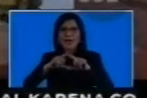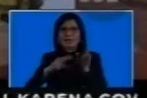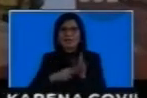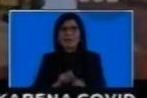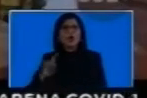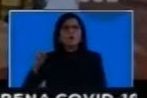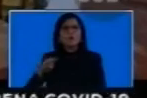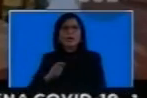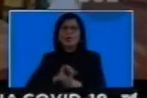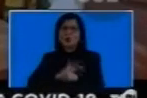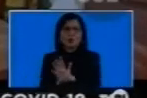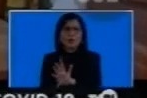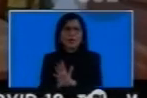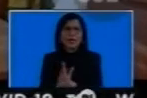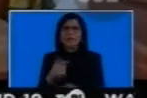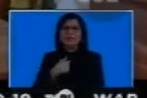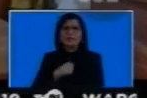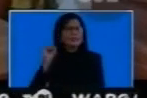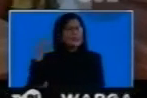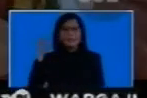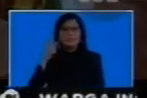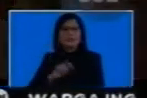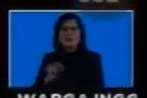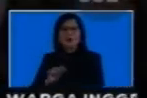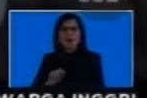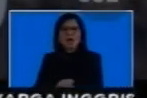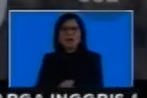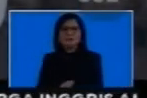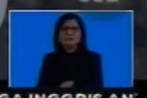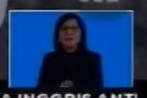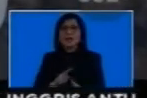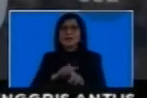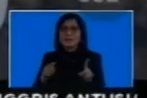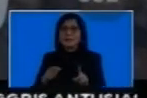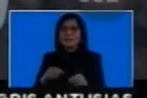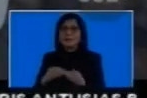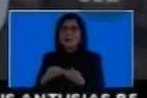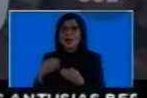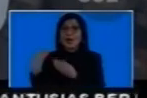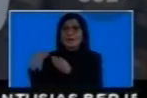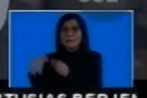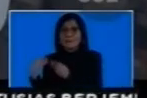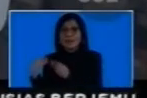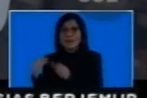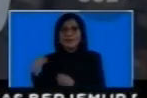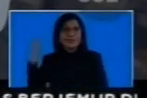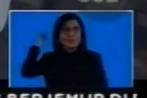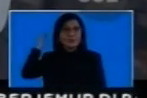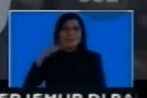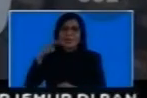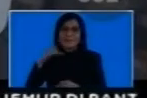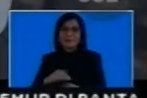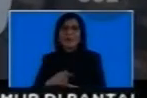adanya corona, saya tidak bisa masuk sekolah lagi. Tapi itu bisa mengurangi beban ibu saya, karena bisa